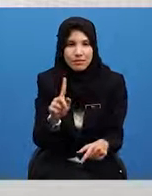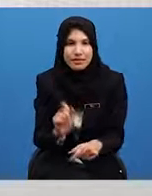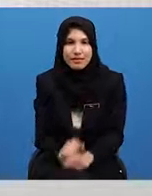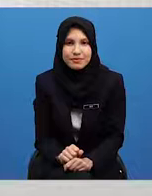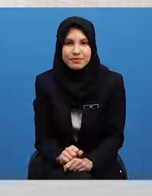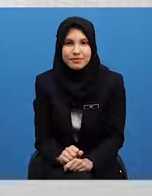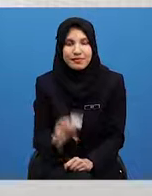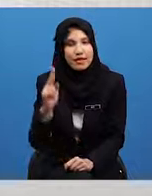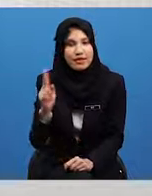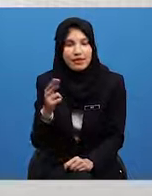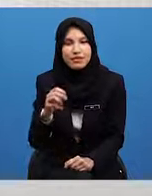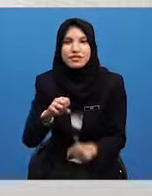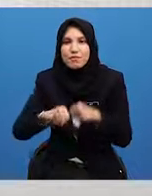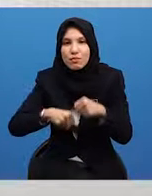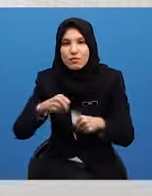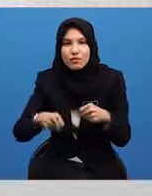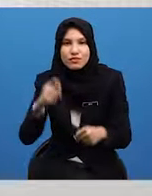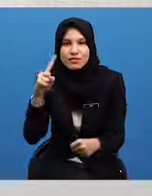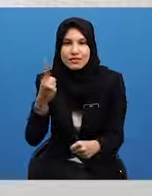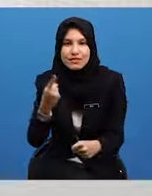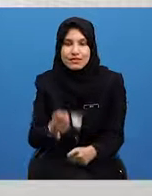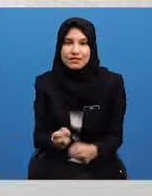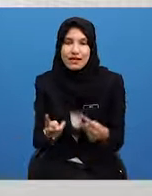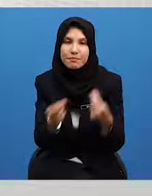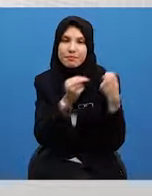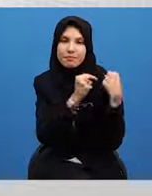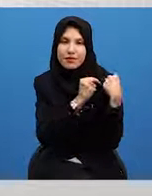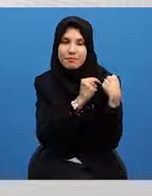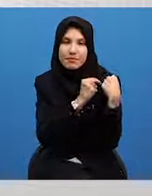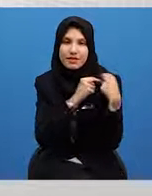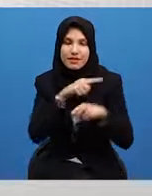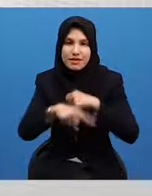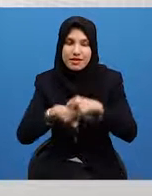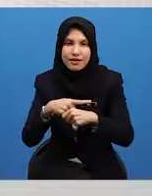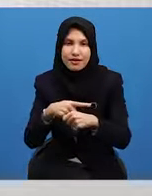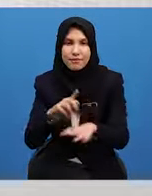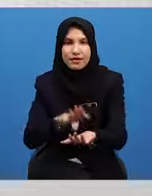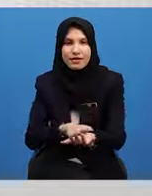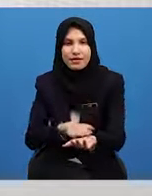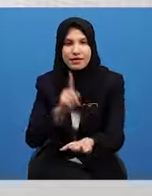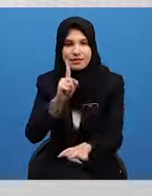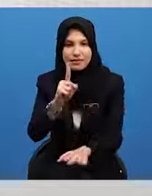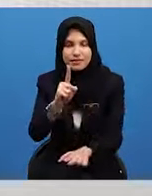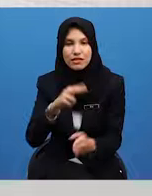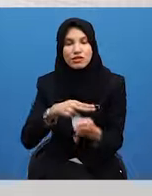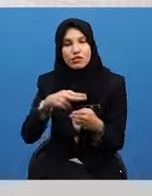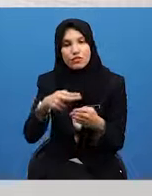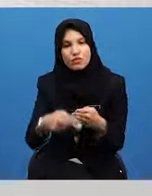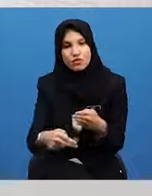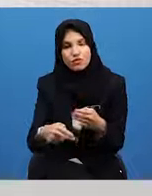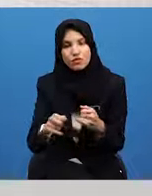hanya berpusing sahaja. Beban diikat pada satu hujung